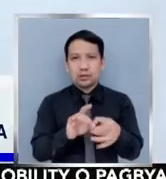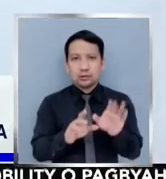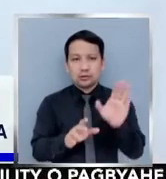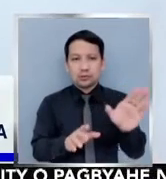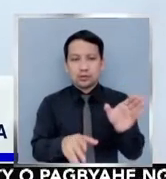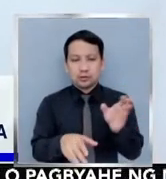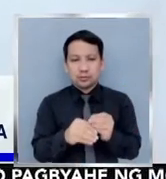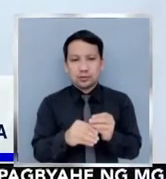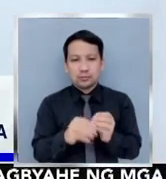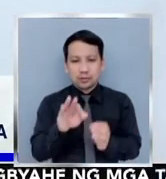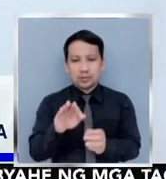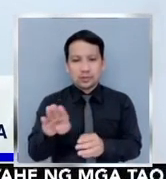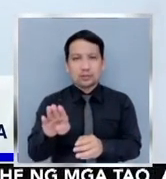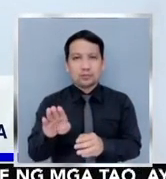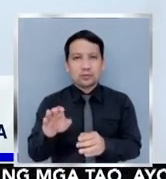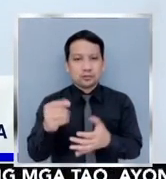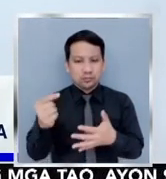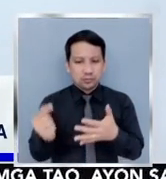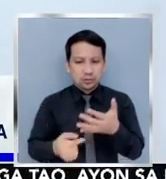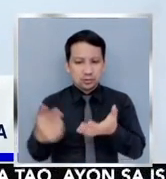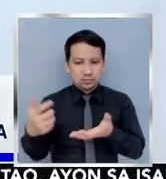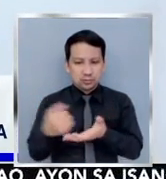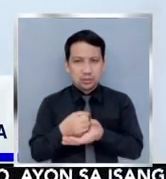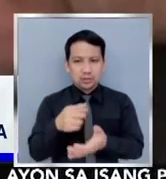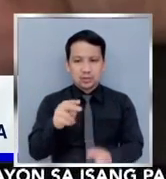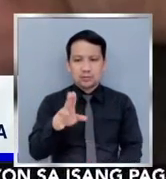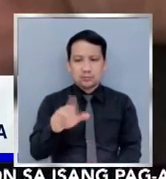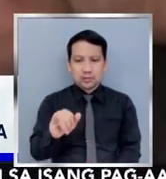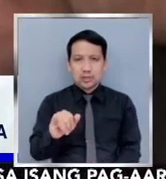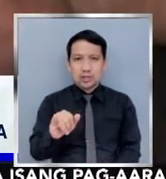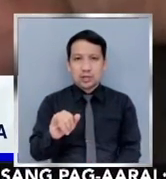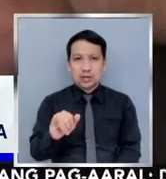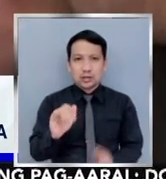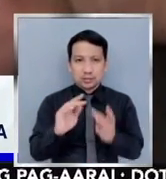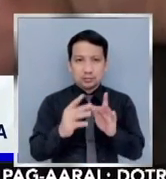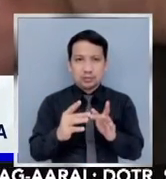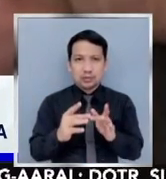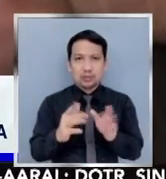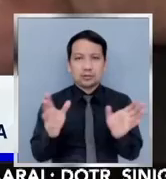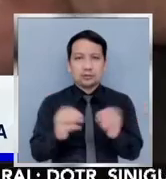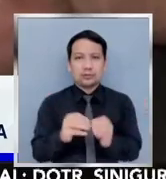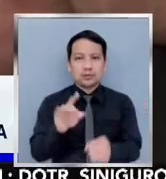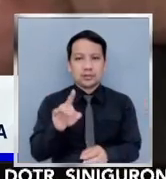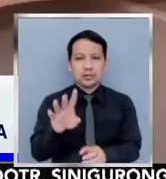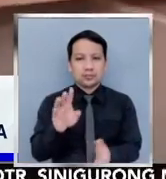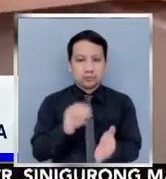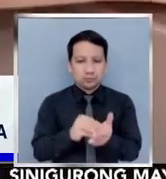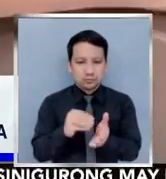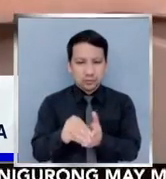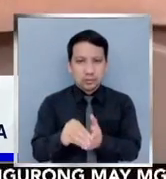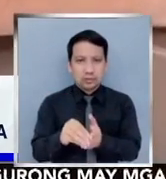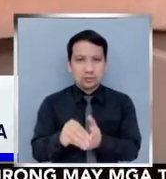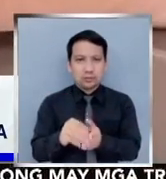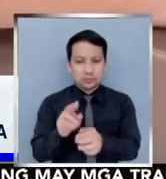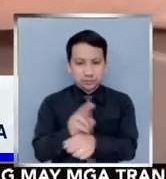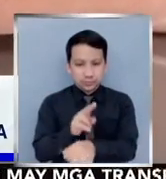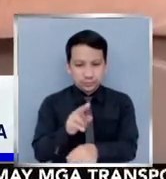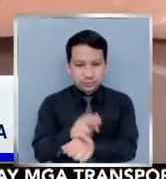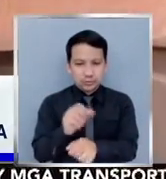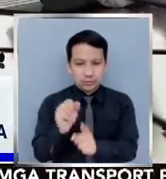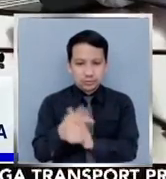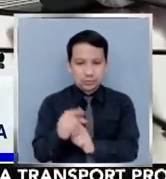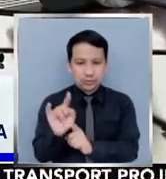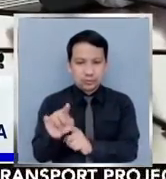Facebook. Sa datos na nakalap ng NBI Cybercrime Division, nasa 84 million ang mga gumagamit ng social media sa